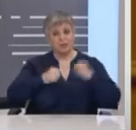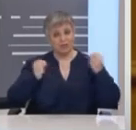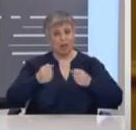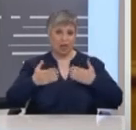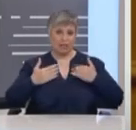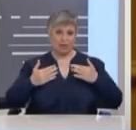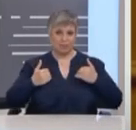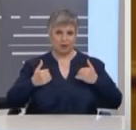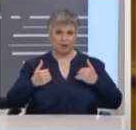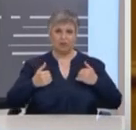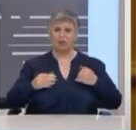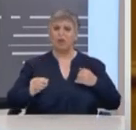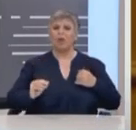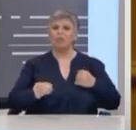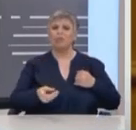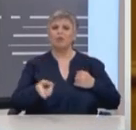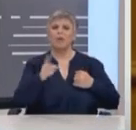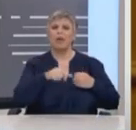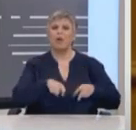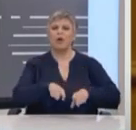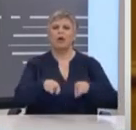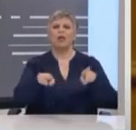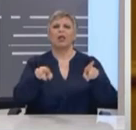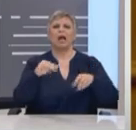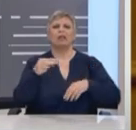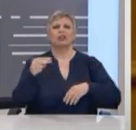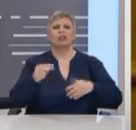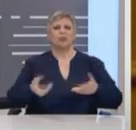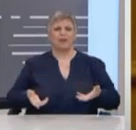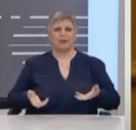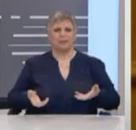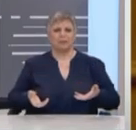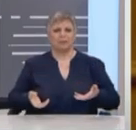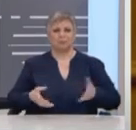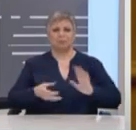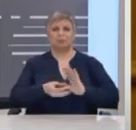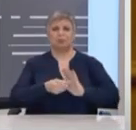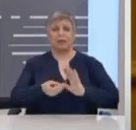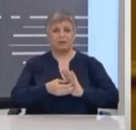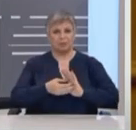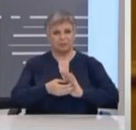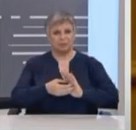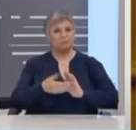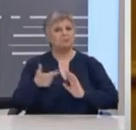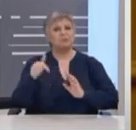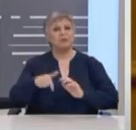έθεσαν, άλλοι με όχι τόσο σοβαρό τρόπο για μια συνεδρίαση της εθνικής αντιπροσωπείας εν